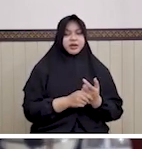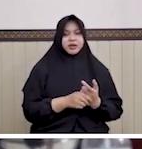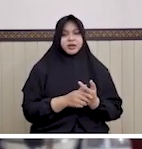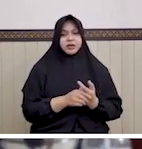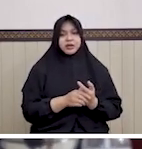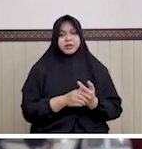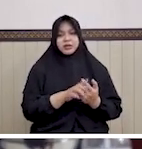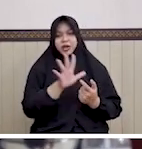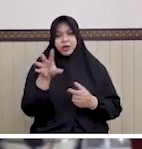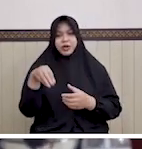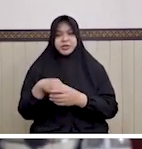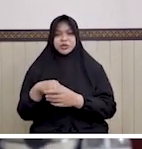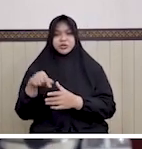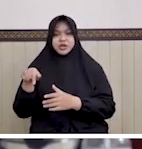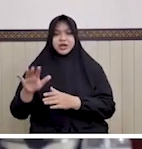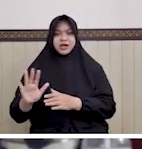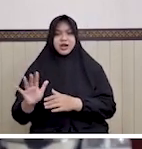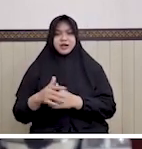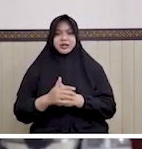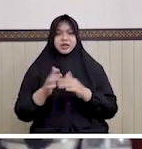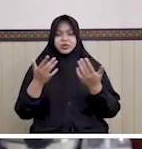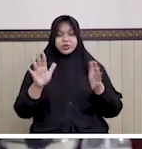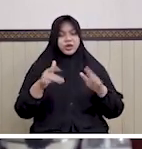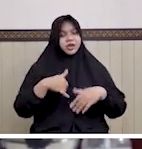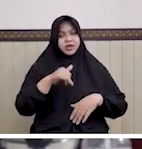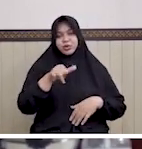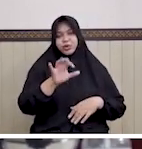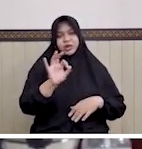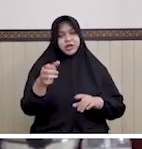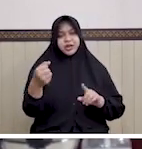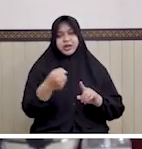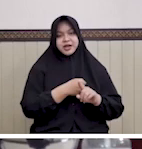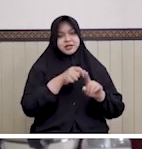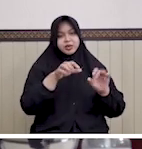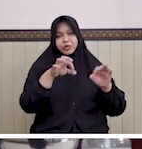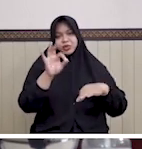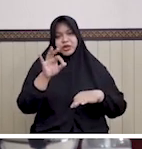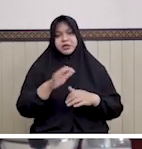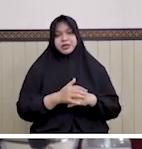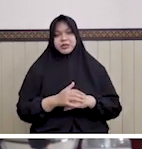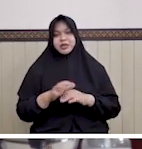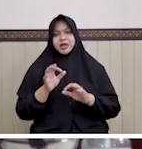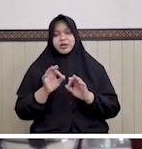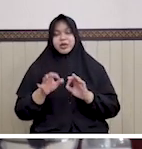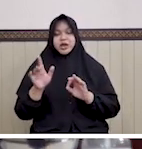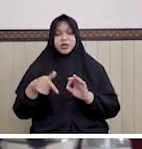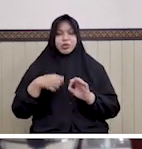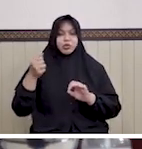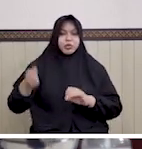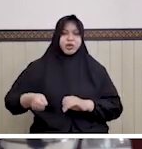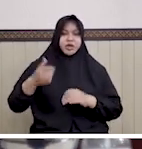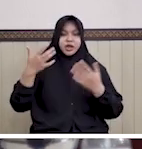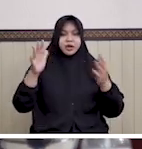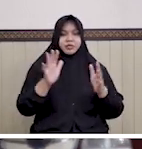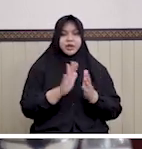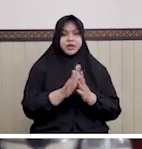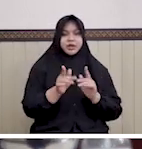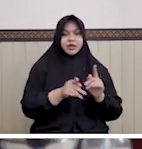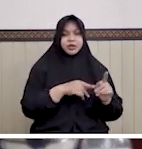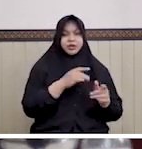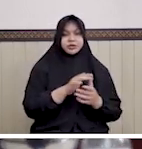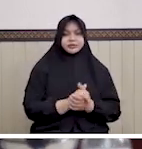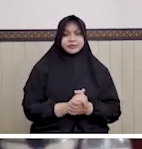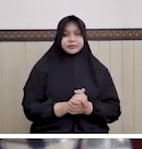Mana yang dimaksud kakinya nih Ya sudahlah sebelum kekerasannya dimana zamannya bahkan kebohongannya apa kalau bisa